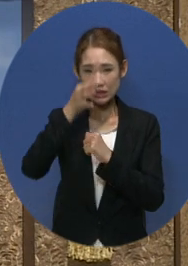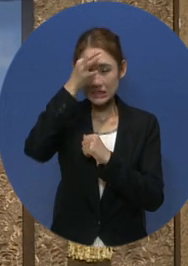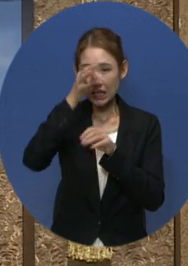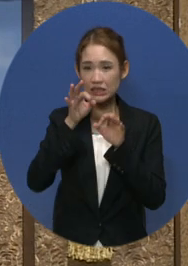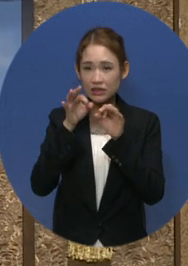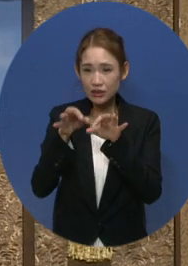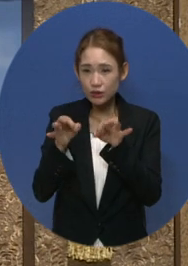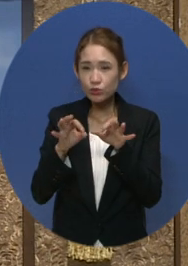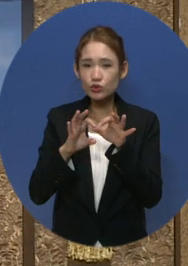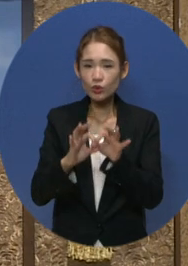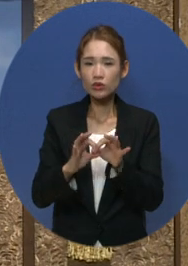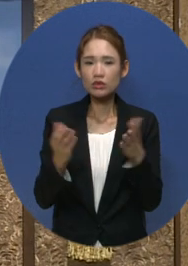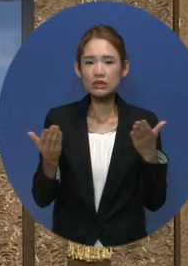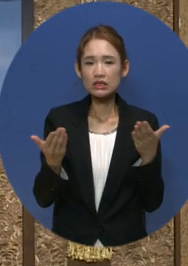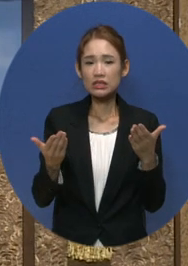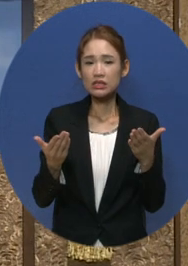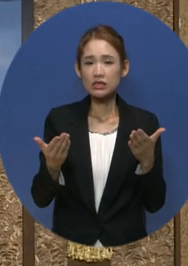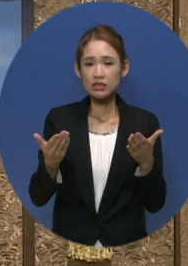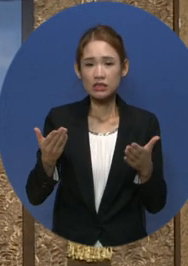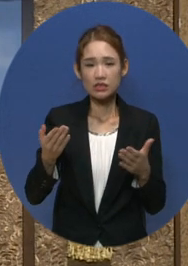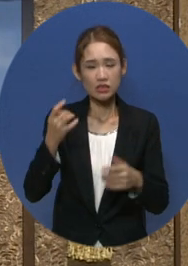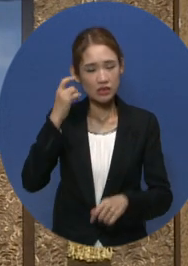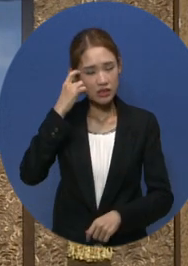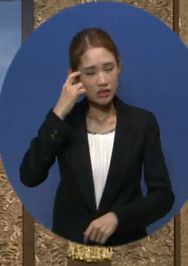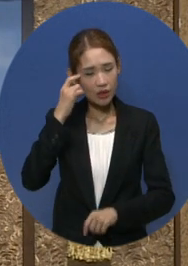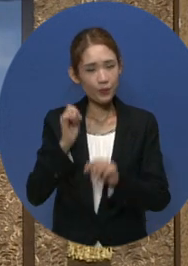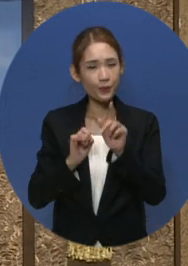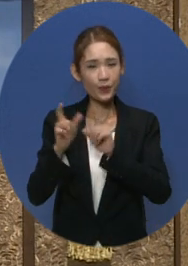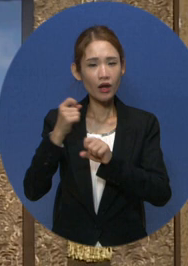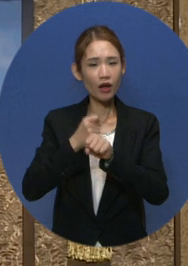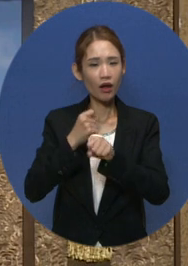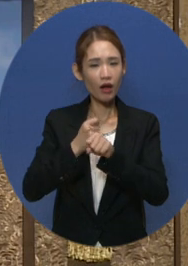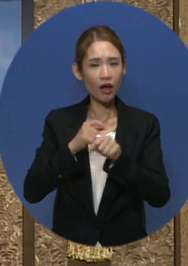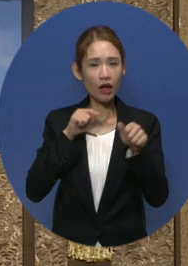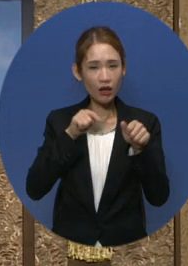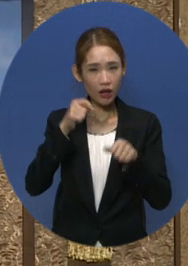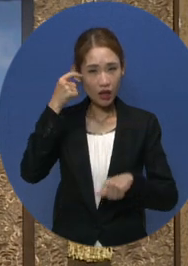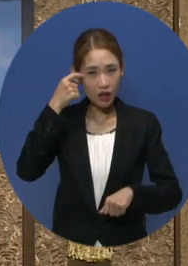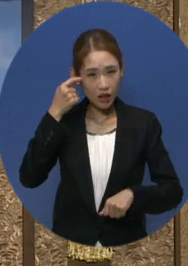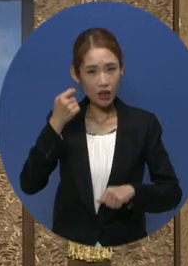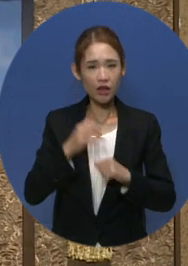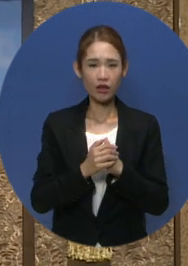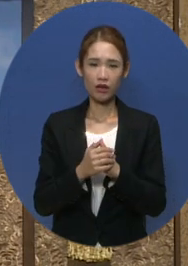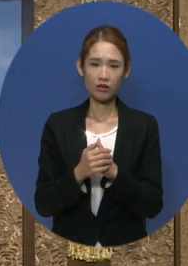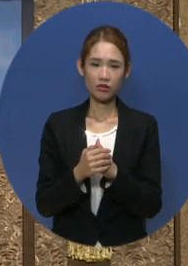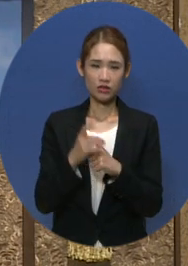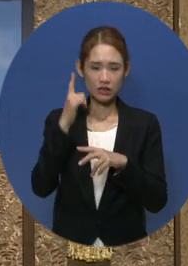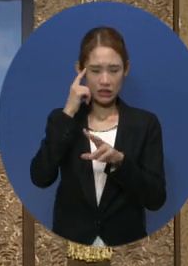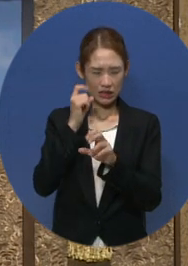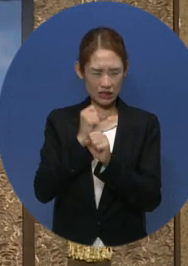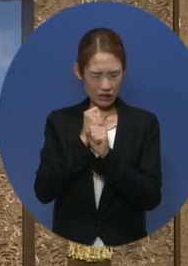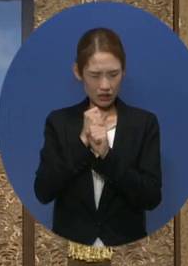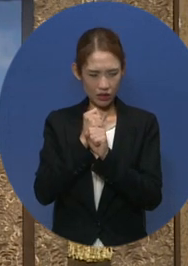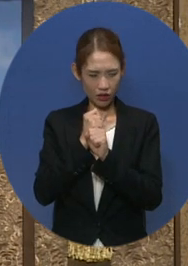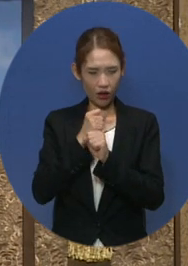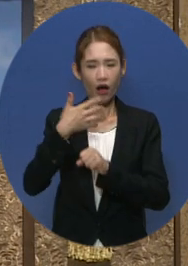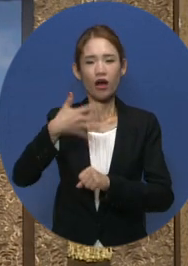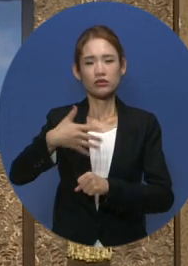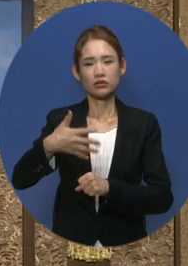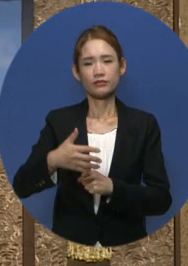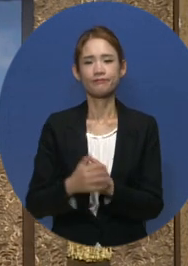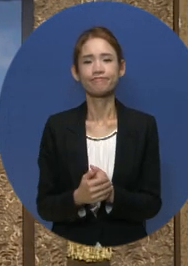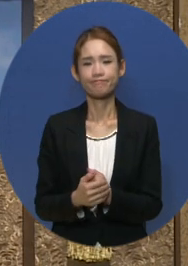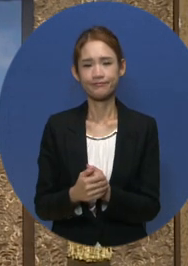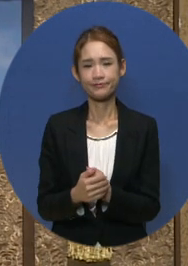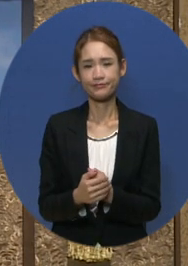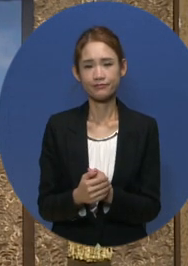일을 하는 게 아닌가 이런 식으로 또 그렇게 해야 된다 이렇게 인식 개선이 잘 안 돼 있는 것 같더라고요.